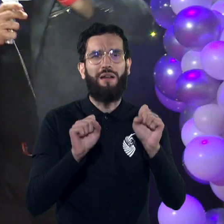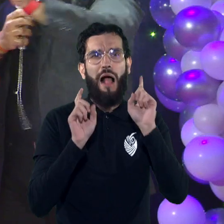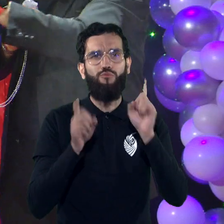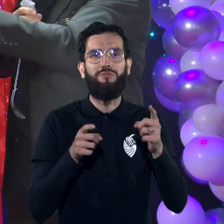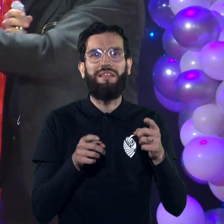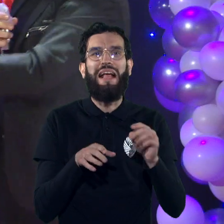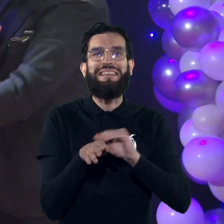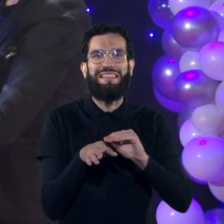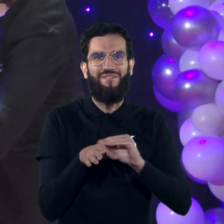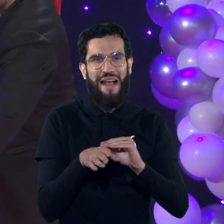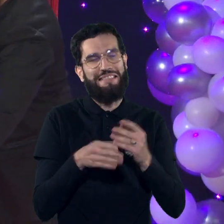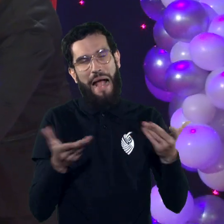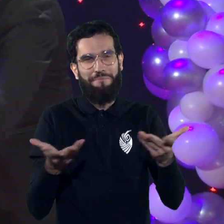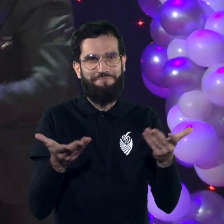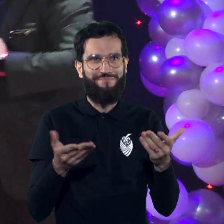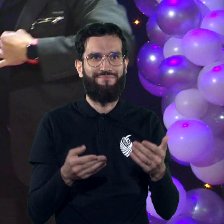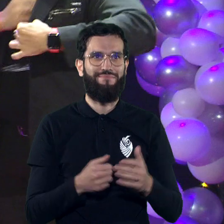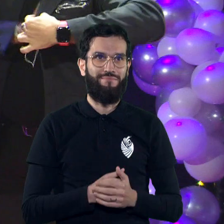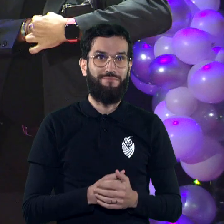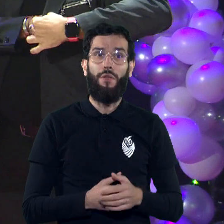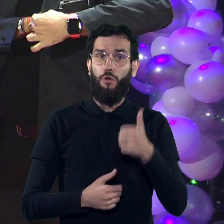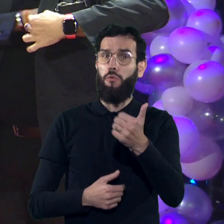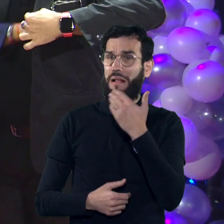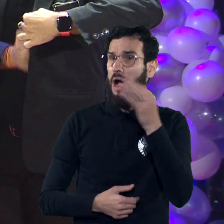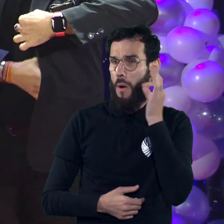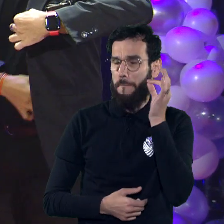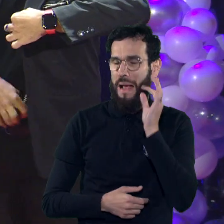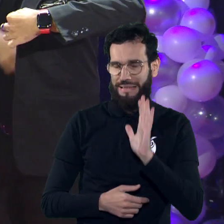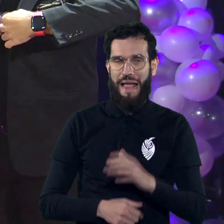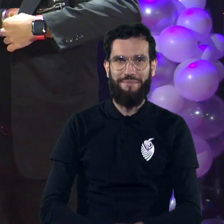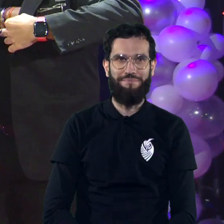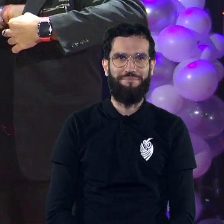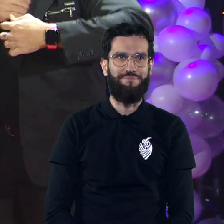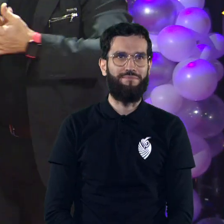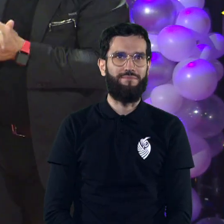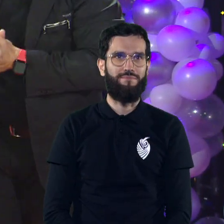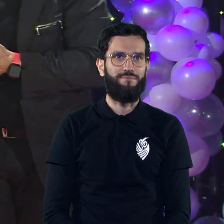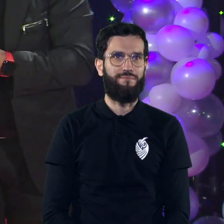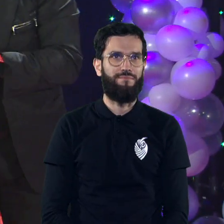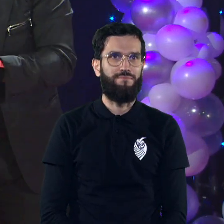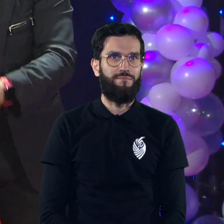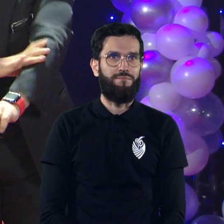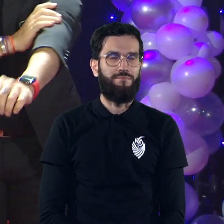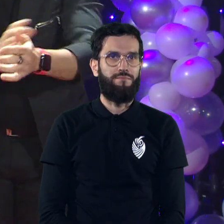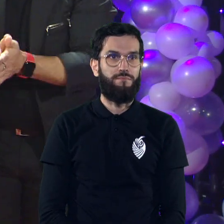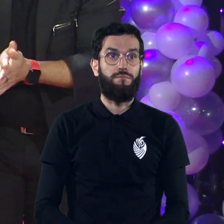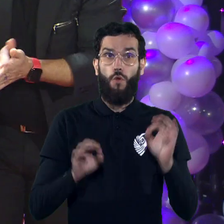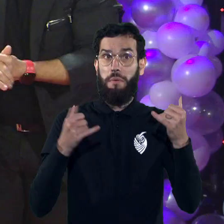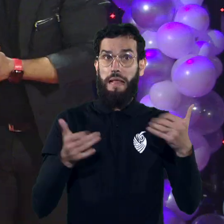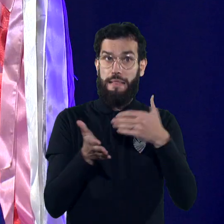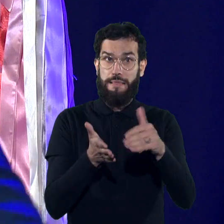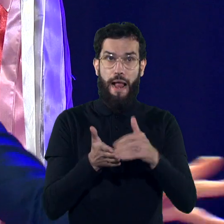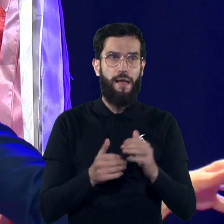Dezinfekcia. Nech sa páči, darček pre teba, potom si ju môžeš zobrať. Super, ďakujem veľmi pekne. Určite ju budem ďalej používať v tom balíčku. Verím. No ideme